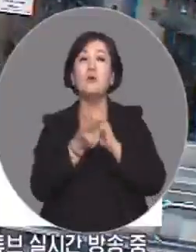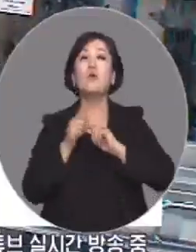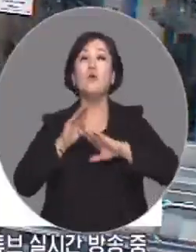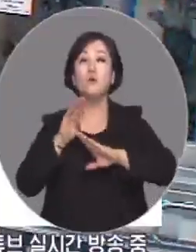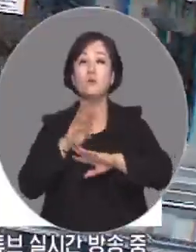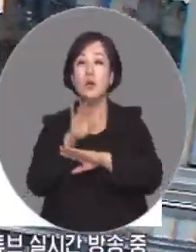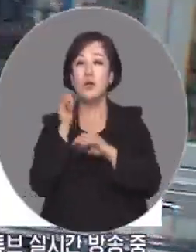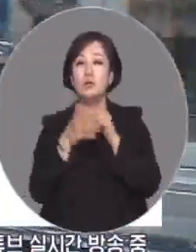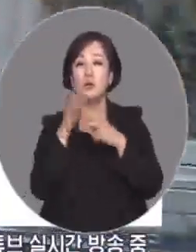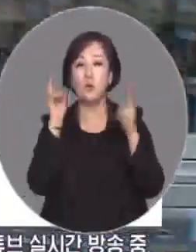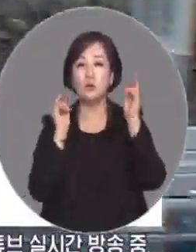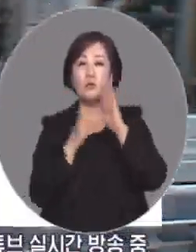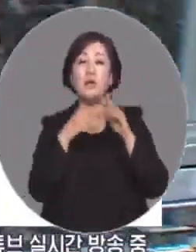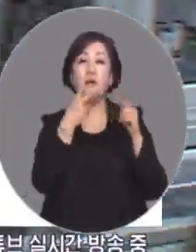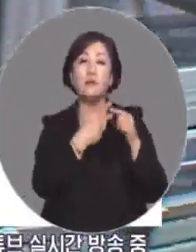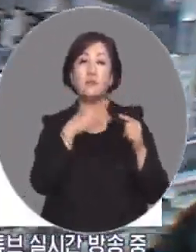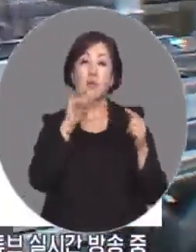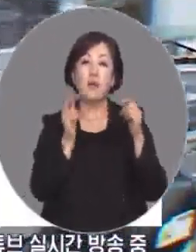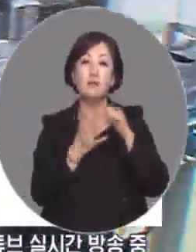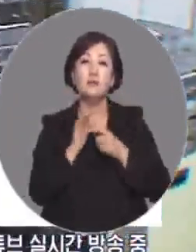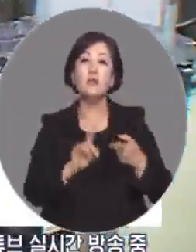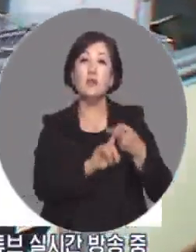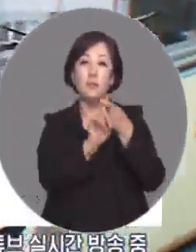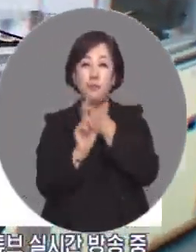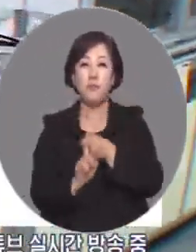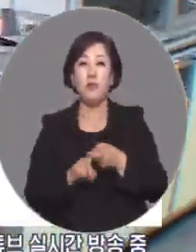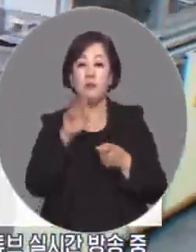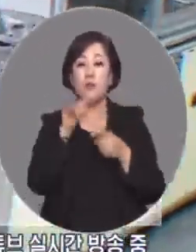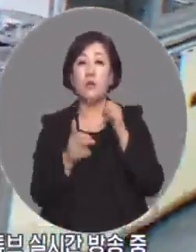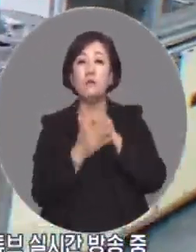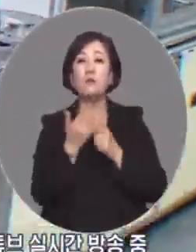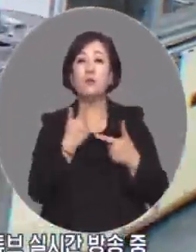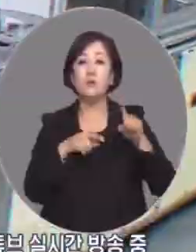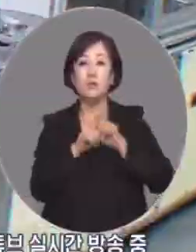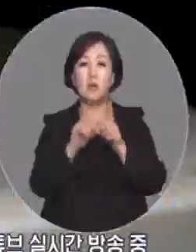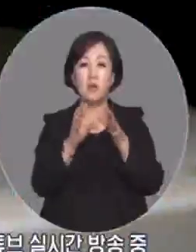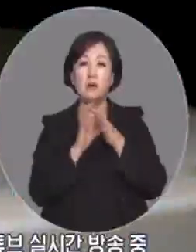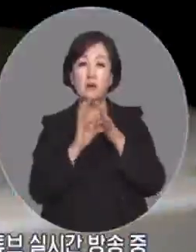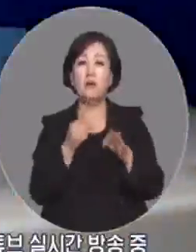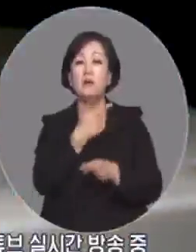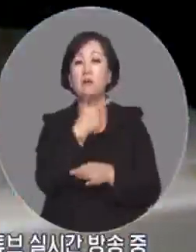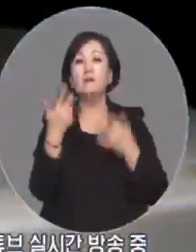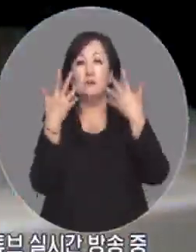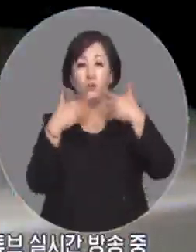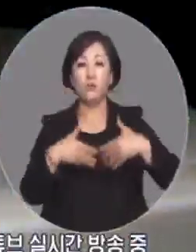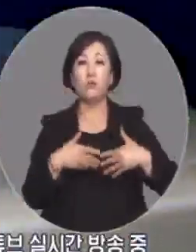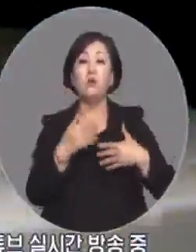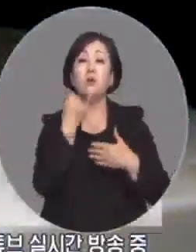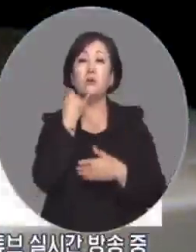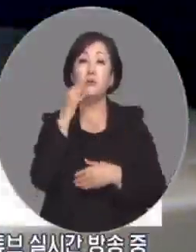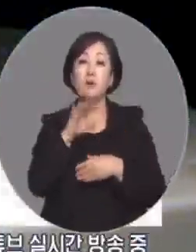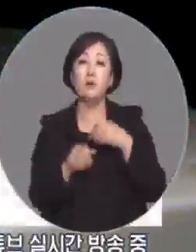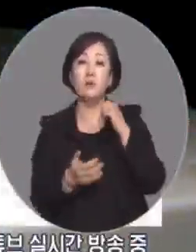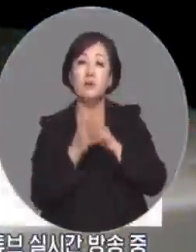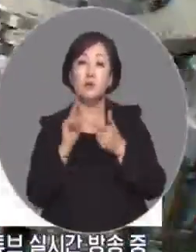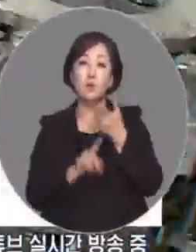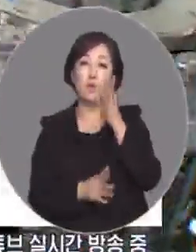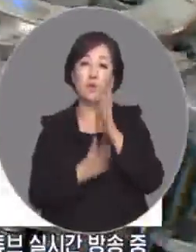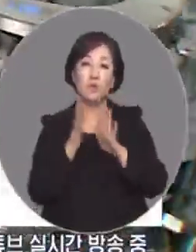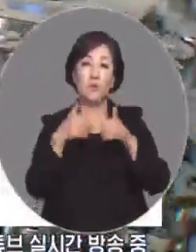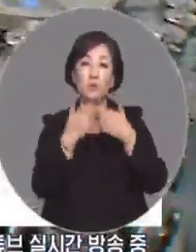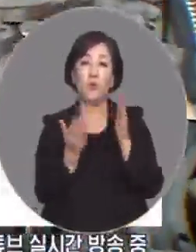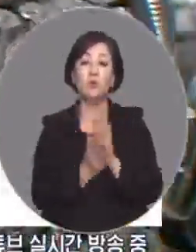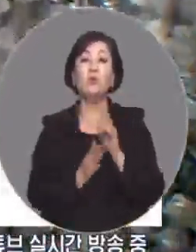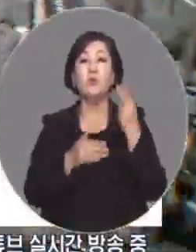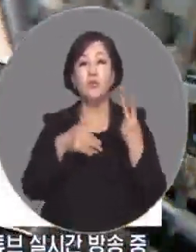울산은 2차 전지 산업의 밸류체인 구축에 최적의 조건을 갖추고 있습니다. 울산시는 시 전역을 2차